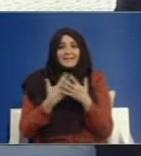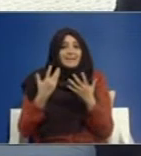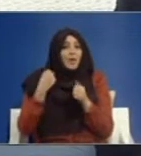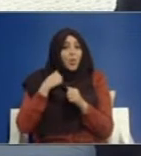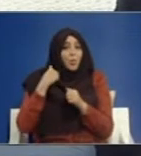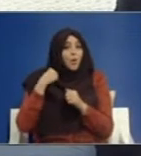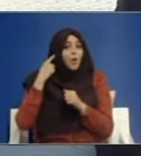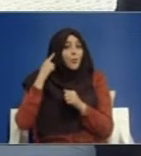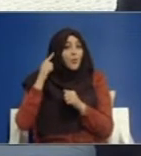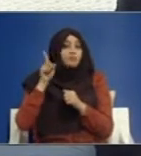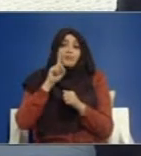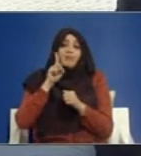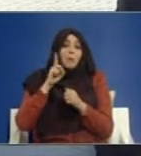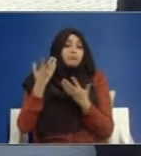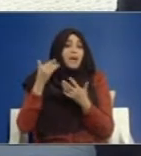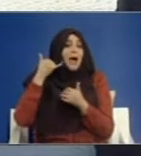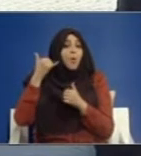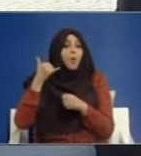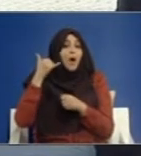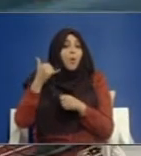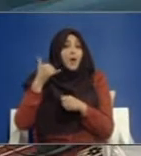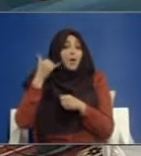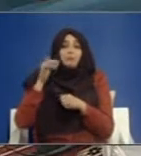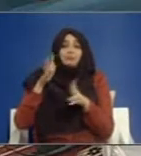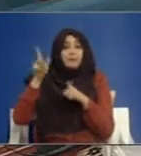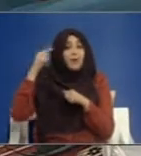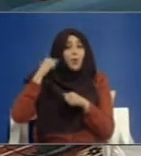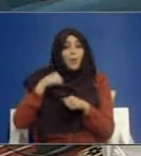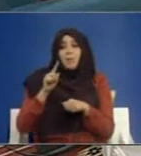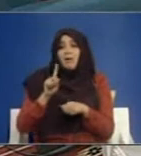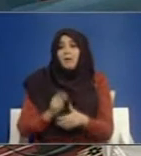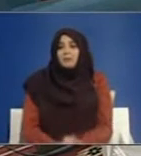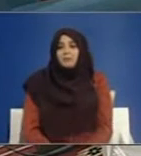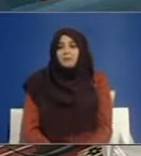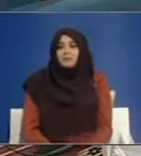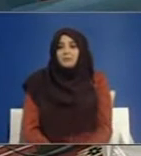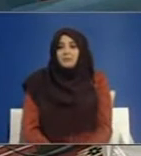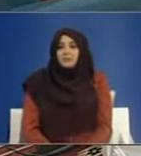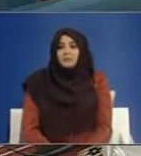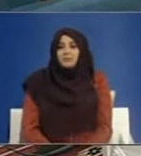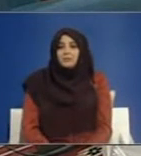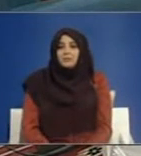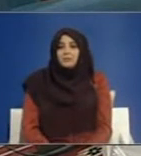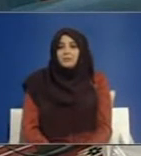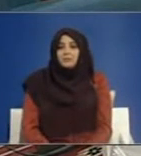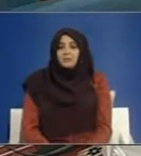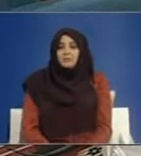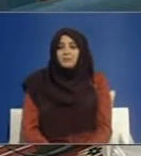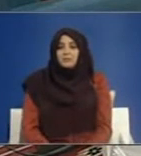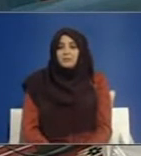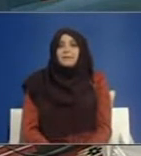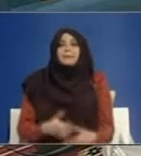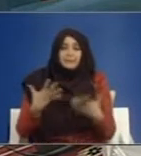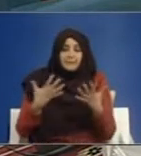نسمع فيك يا سليمة، تفضلي. ألو. ما إيش تسمع فينا سليم؟ ما إيش تسمعنا فينا سليمة؟